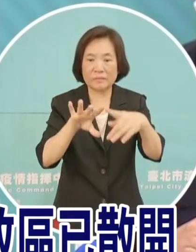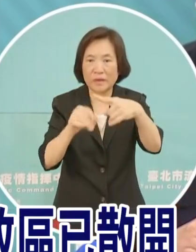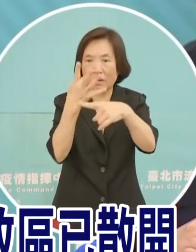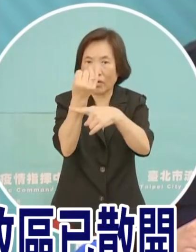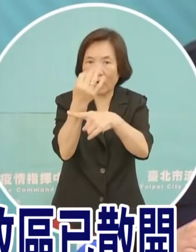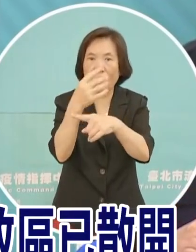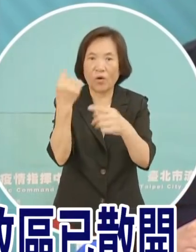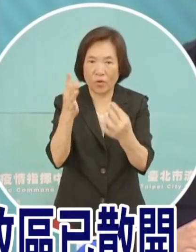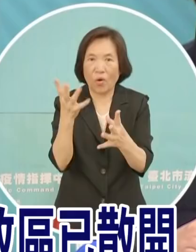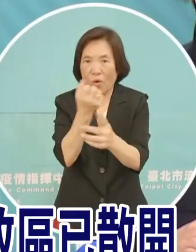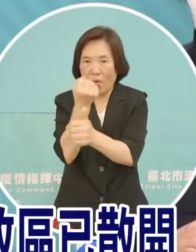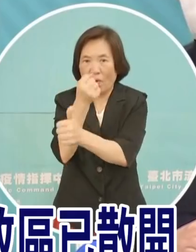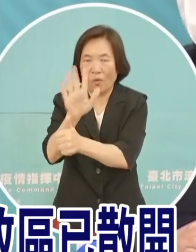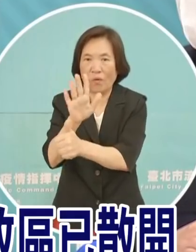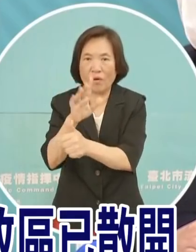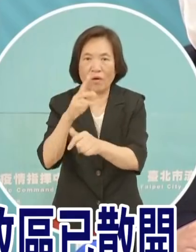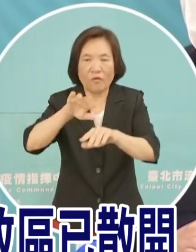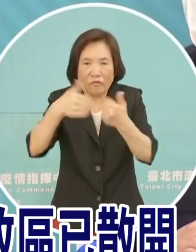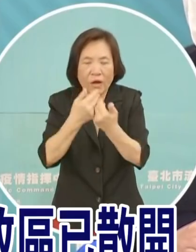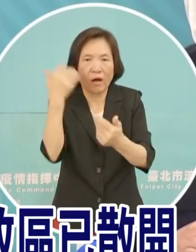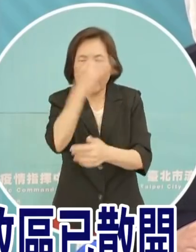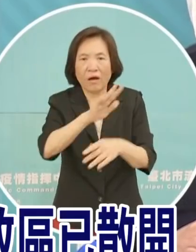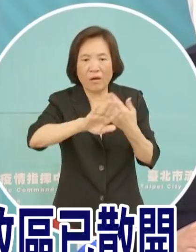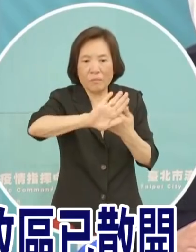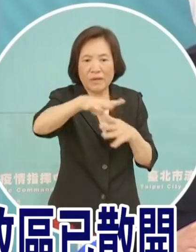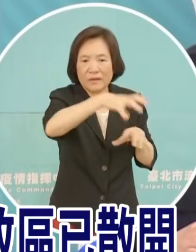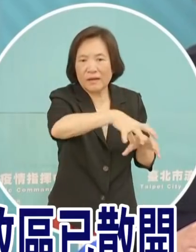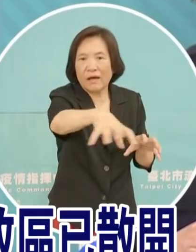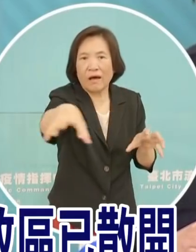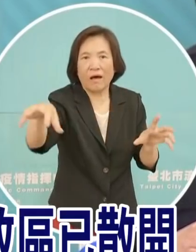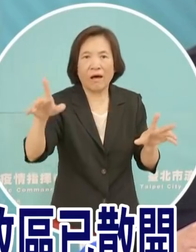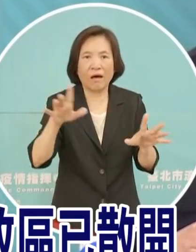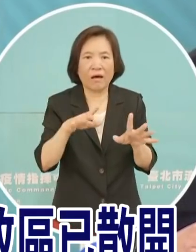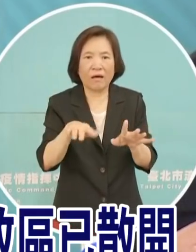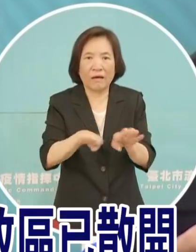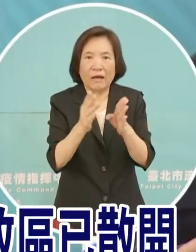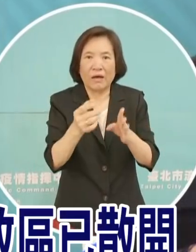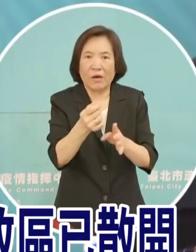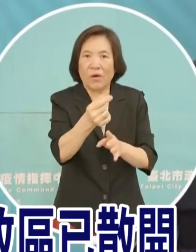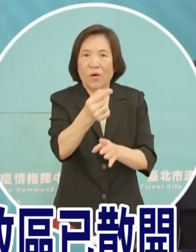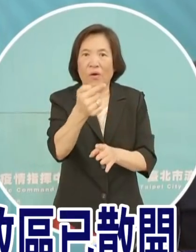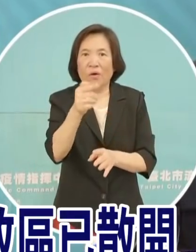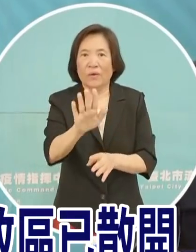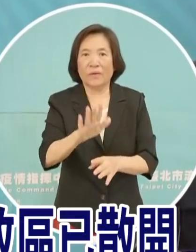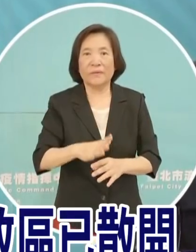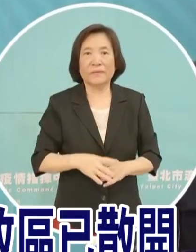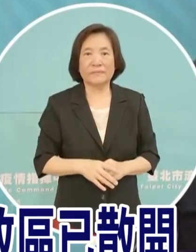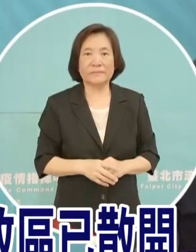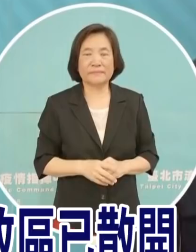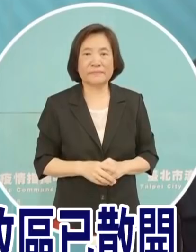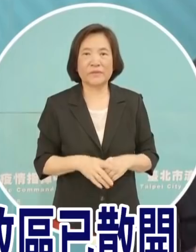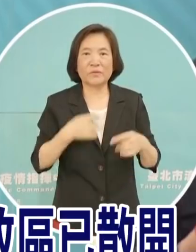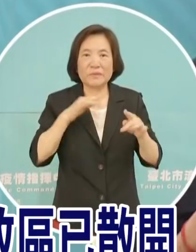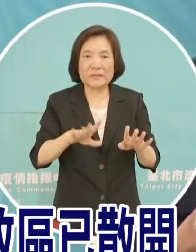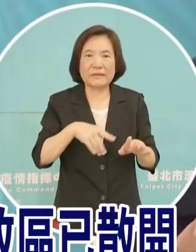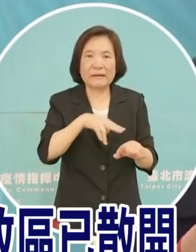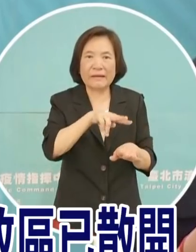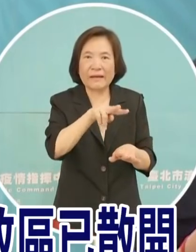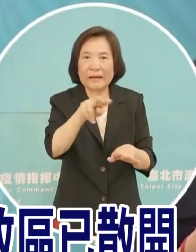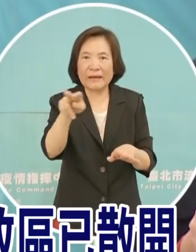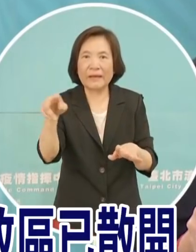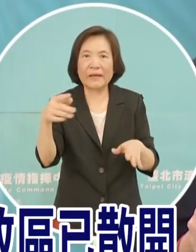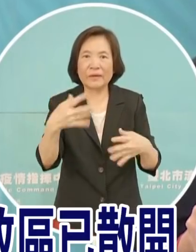控制的，反而是其他地方散开，所以这个更符合我们在所有的临床上看到一样，就